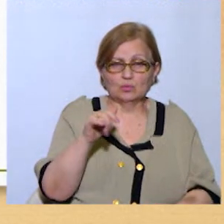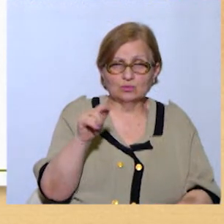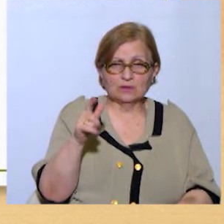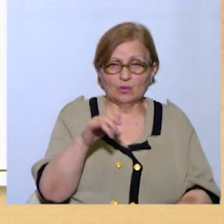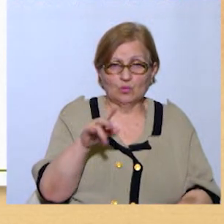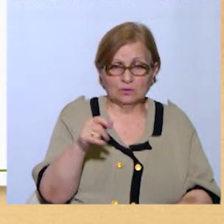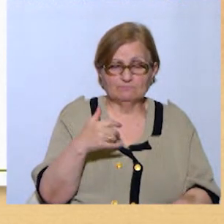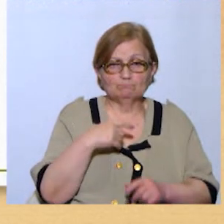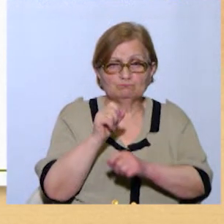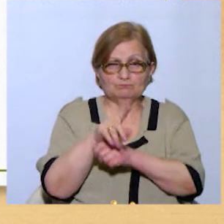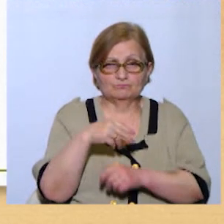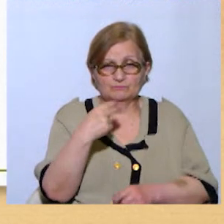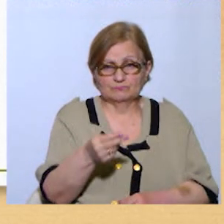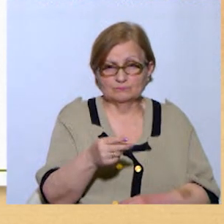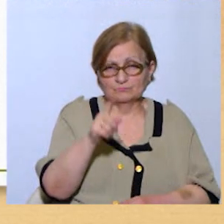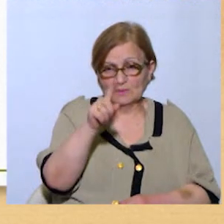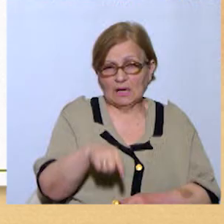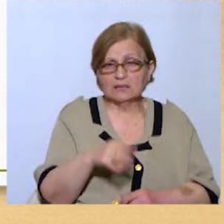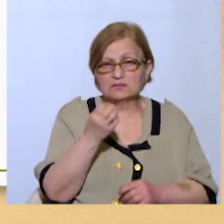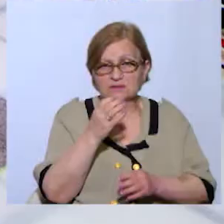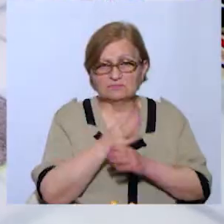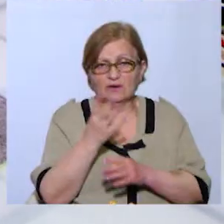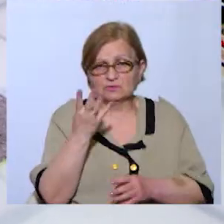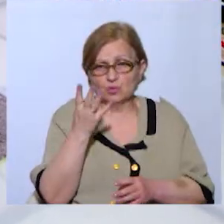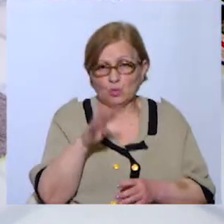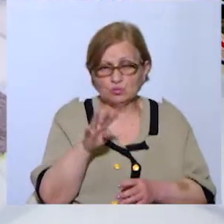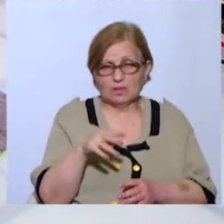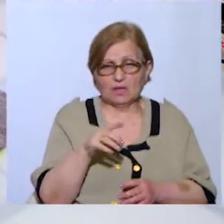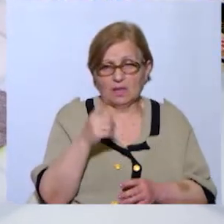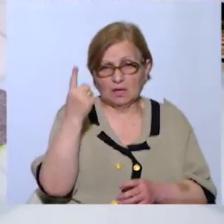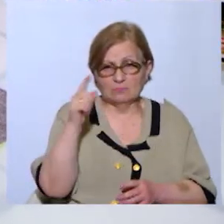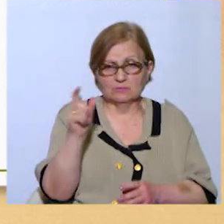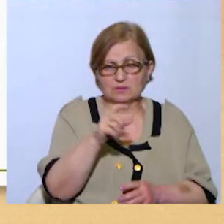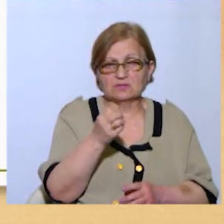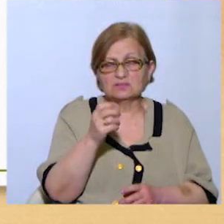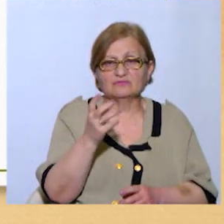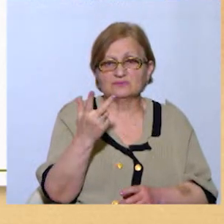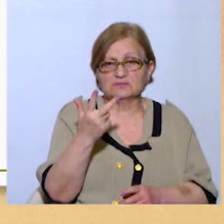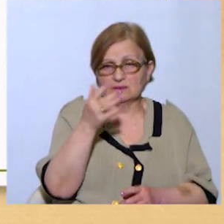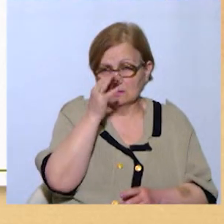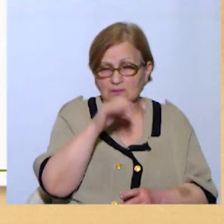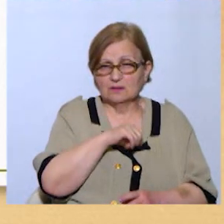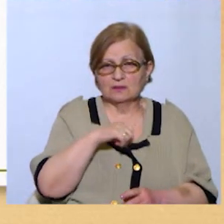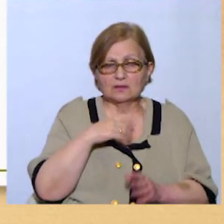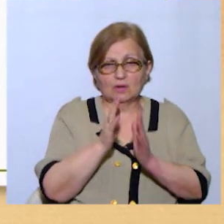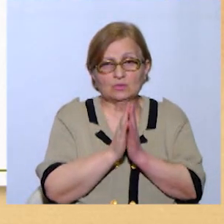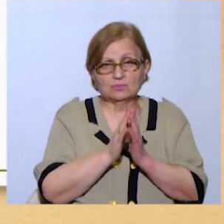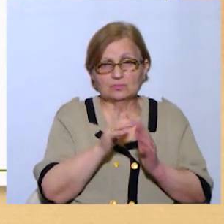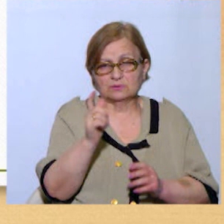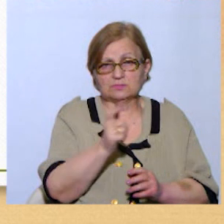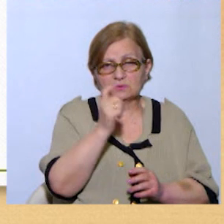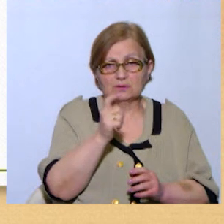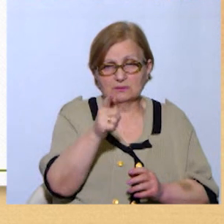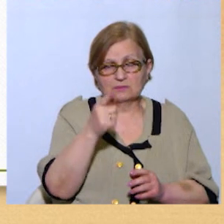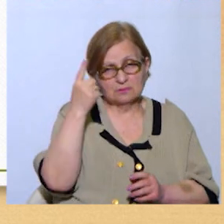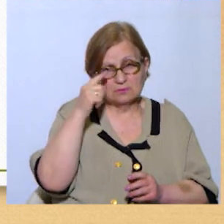გთავაზობთ დავალებას ამ გვერდზე 4 ამოცანა კიდევ არის 3 ამოცანა გთხოვთ მოიფიქროთ და მოუკიდებლად